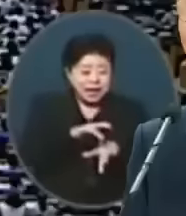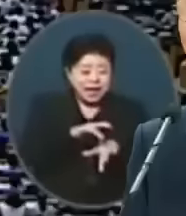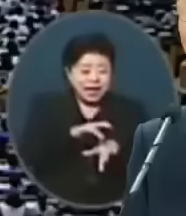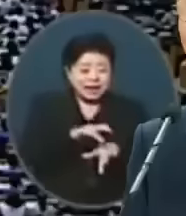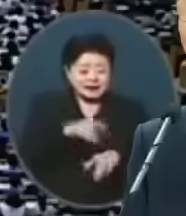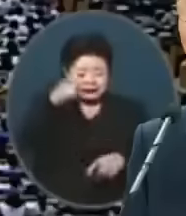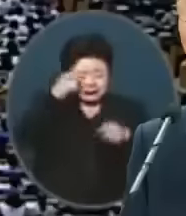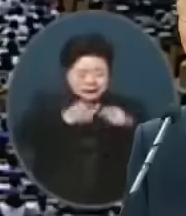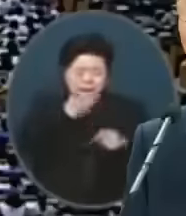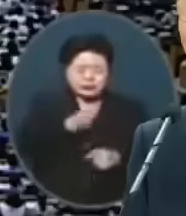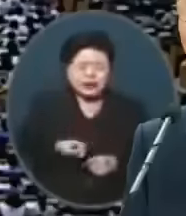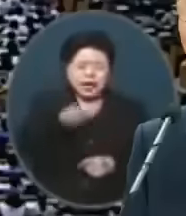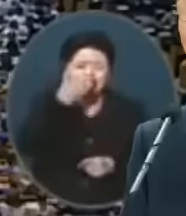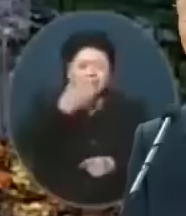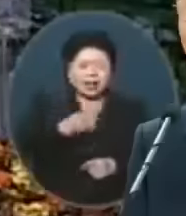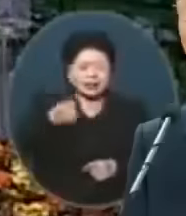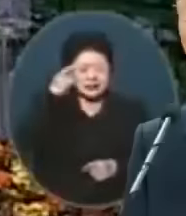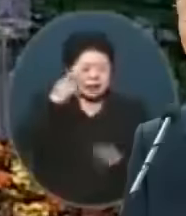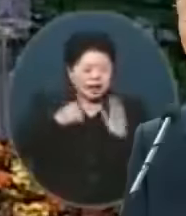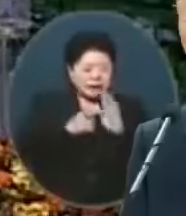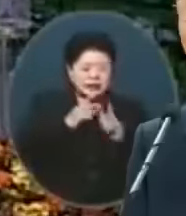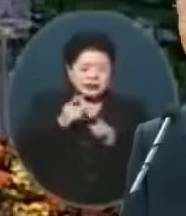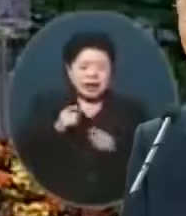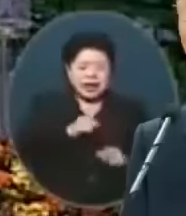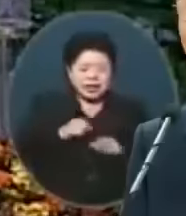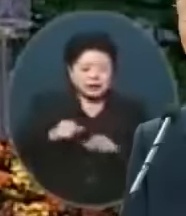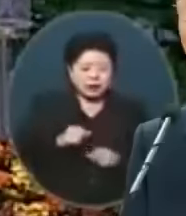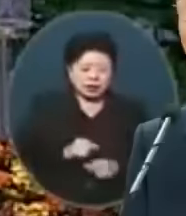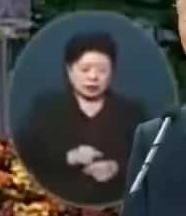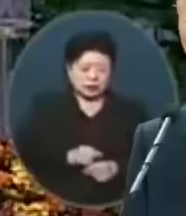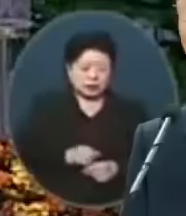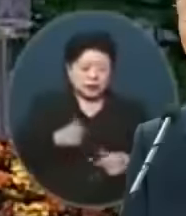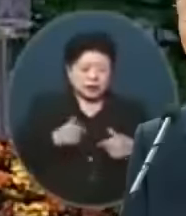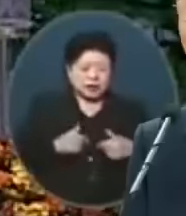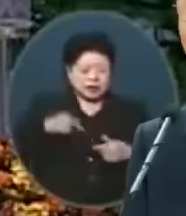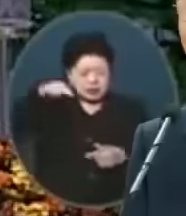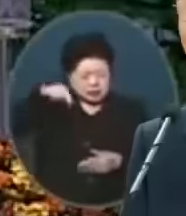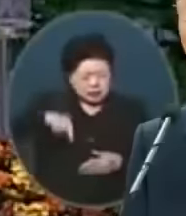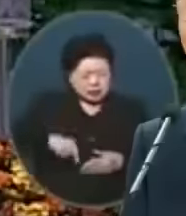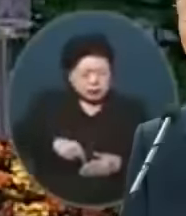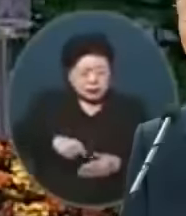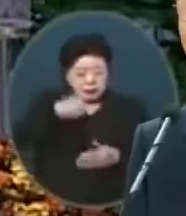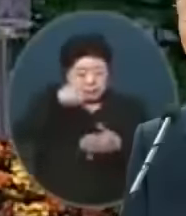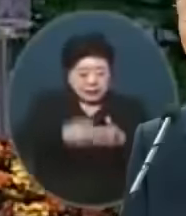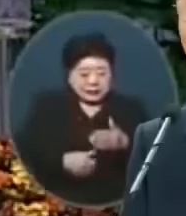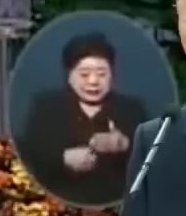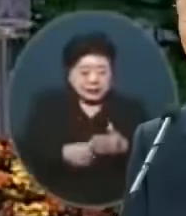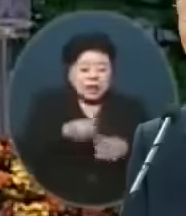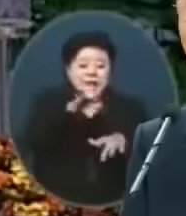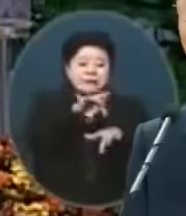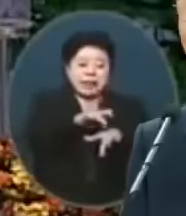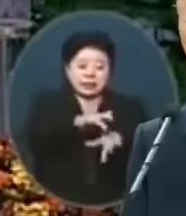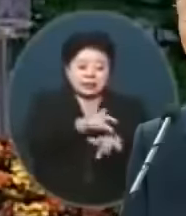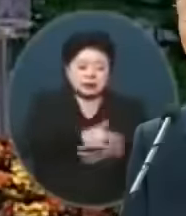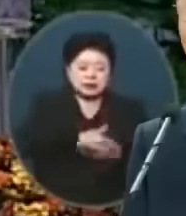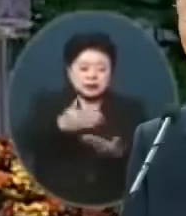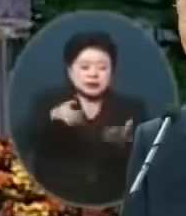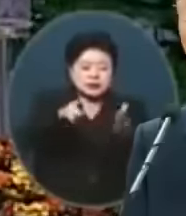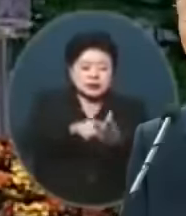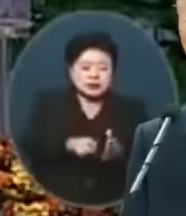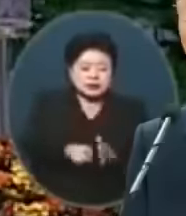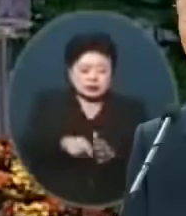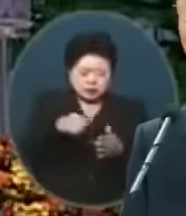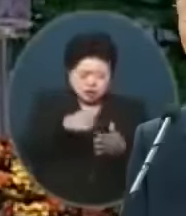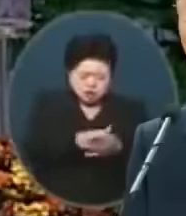슬프고 불행하여 부정적인 언어 심사 행동을 하며 깊은 수렁에 빠지게 하는 것입니다. 마귀를 멸하기 위해서는